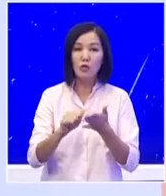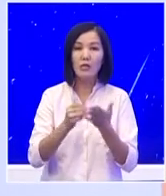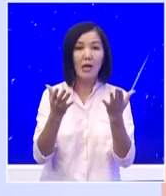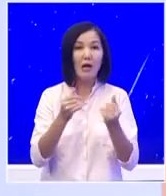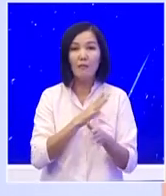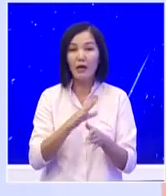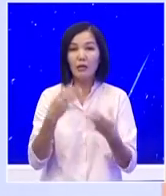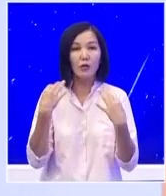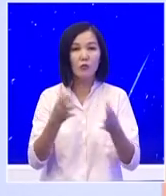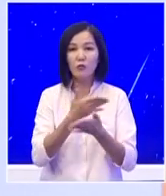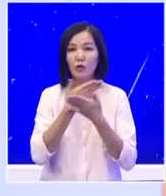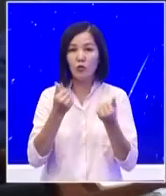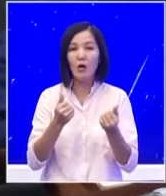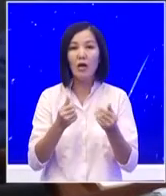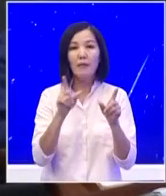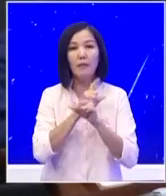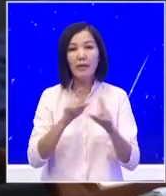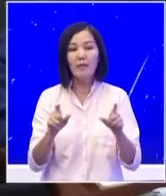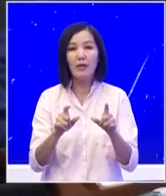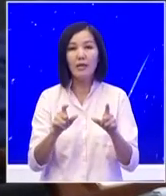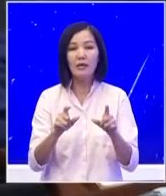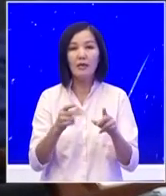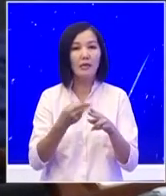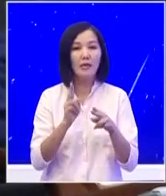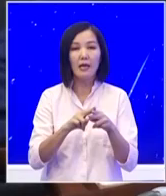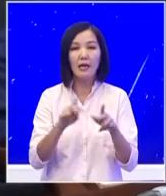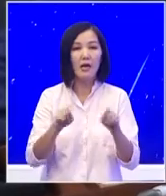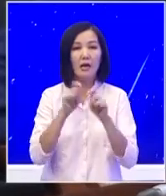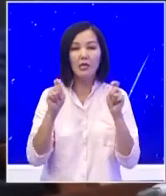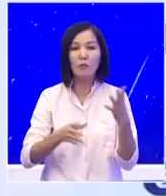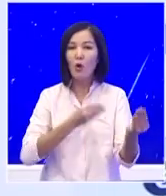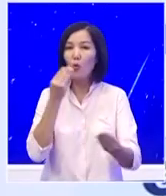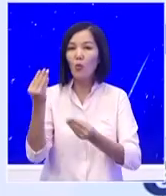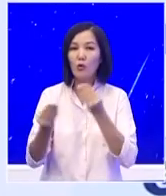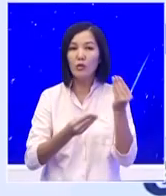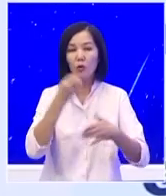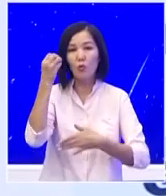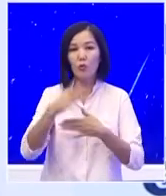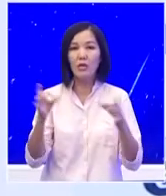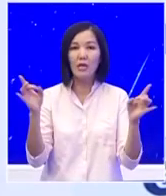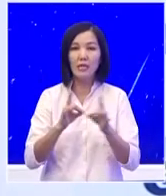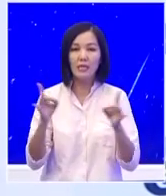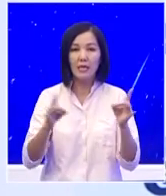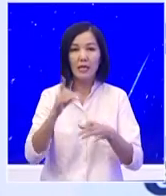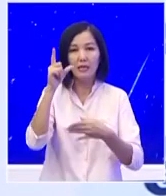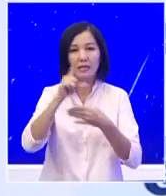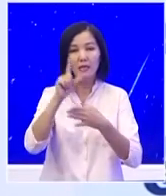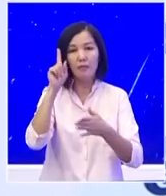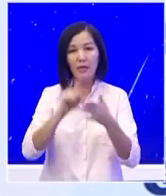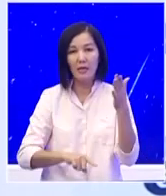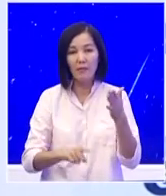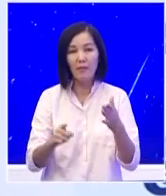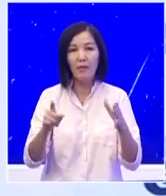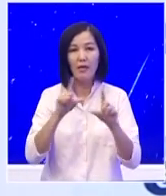құжатты алмағандарға рұқсат жоқ. Ал мына мекемелер әлі ашылмайды. Ойын-сауық орталықтары, ресторандар, діни мекемелер,